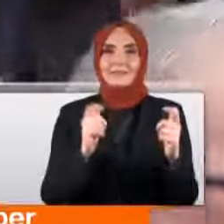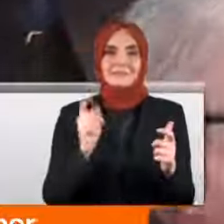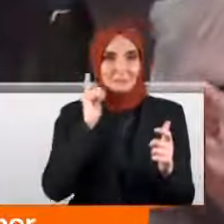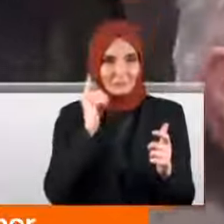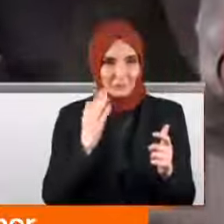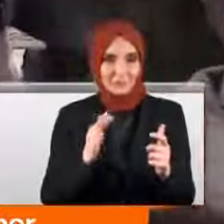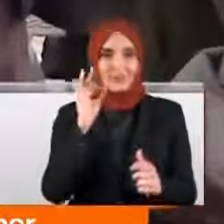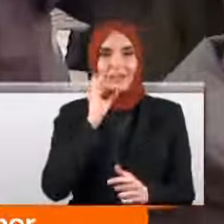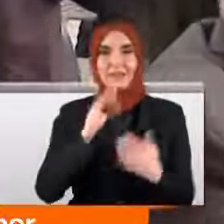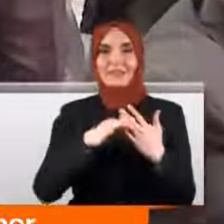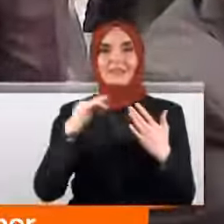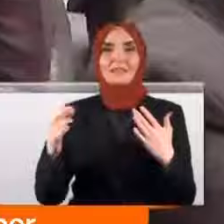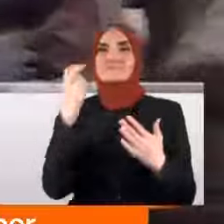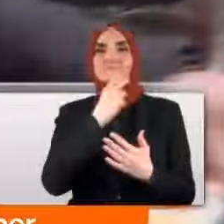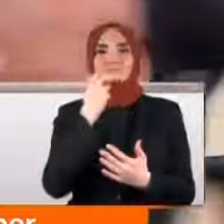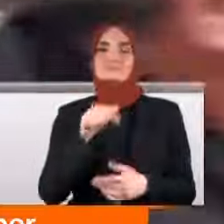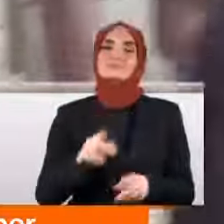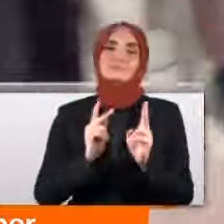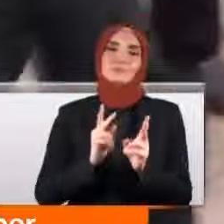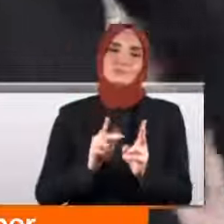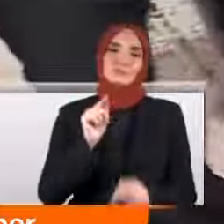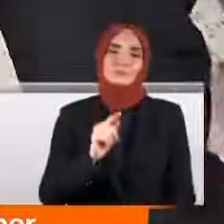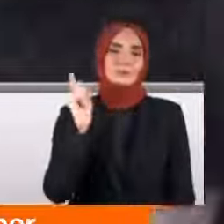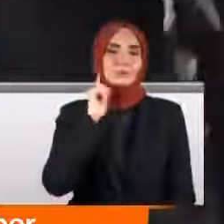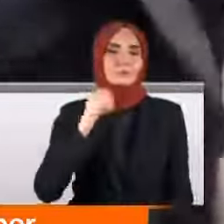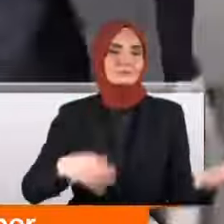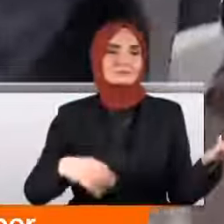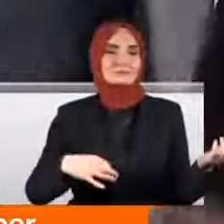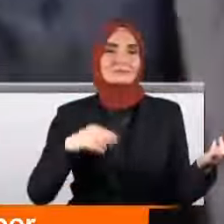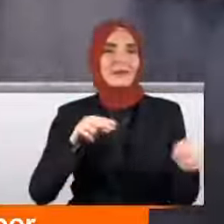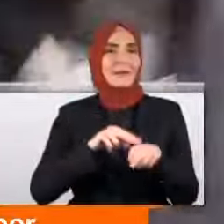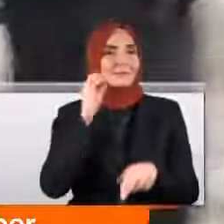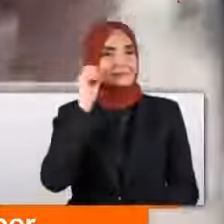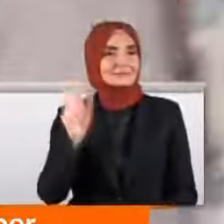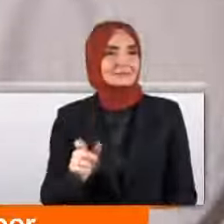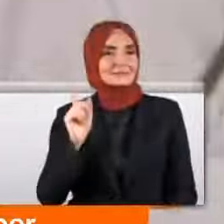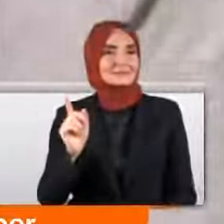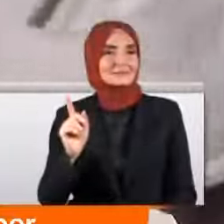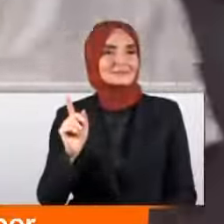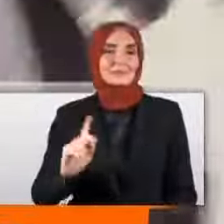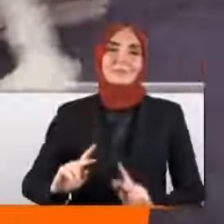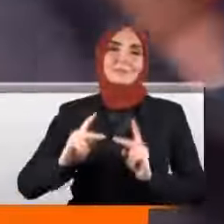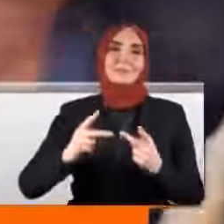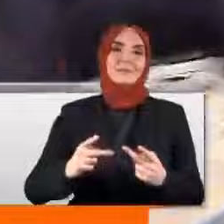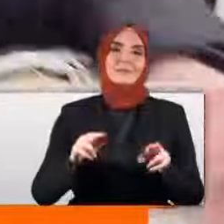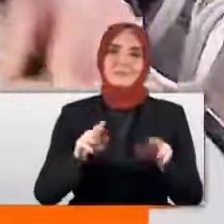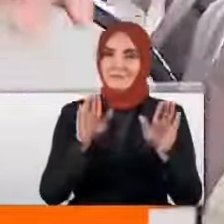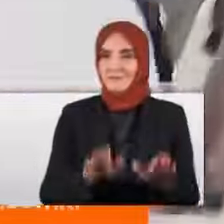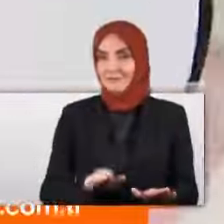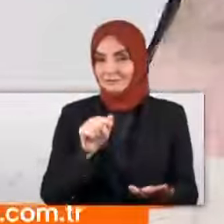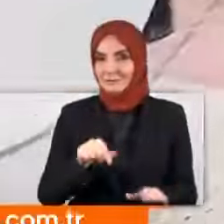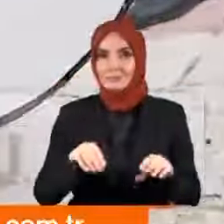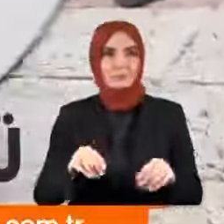İşte ünlü halk ozanı Kadir Türen'den geriye miras kaldı. Bu coğrafyanın bir parçası, bu bölgenin, Burdur'un